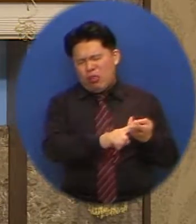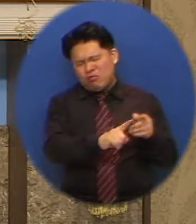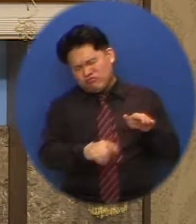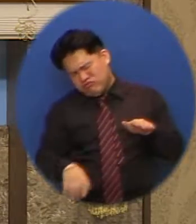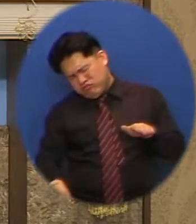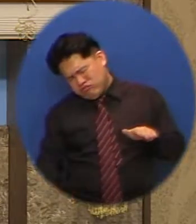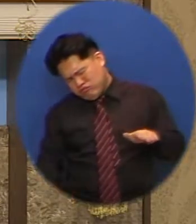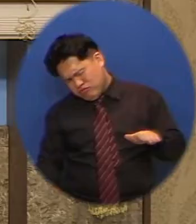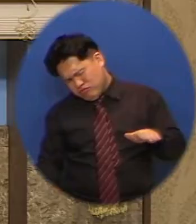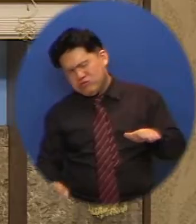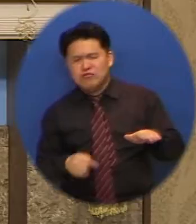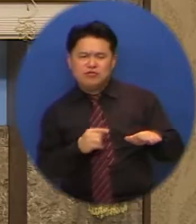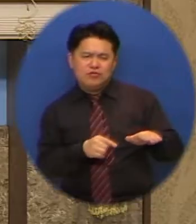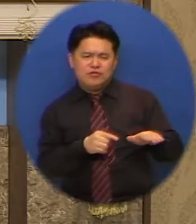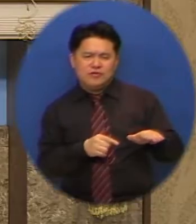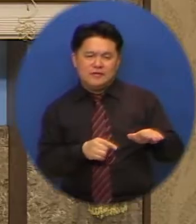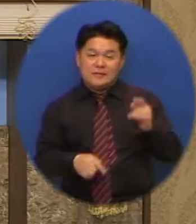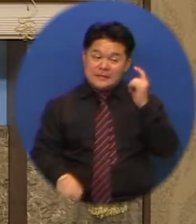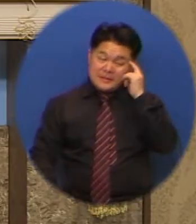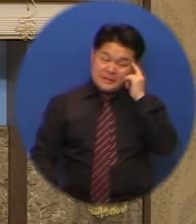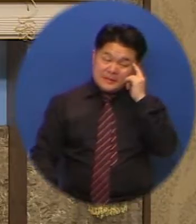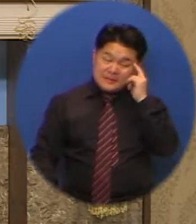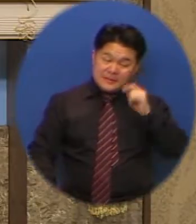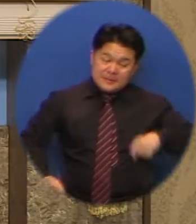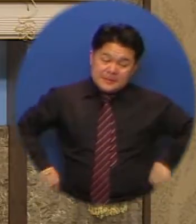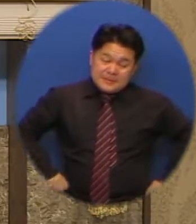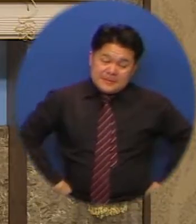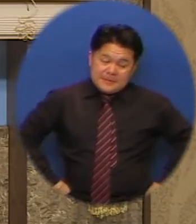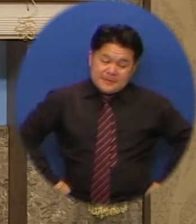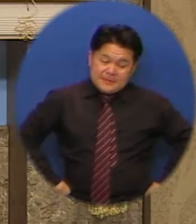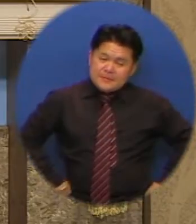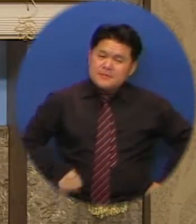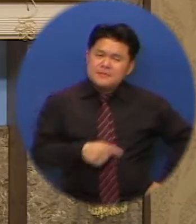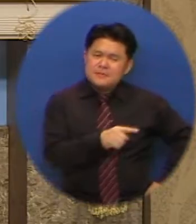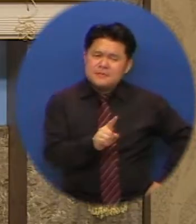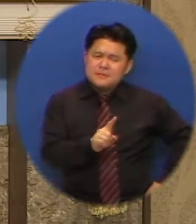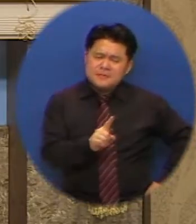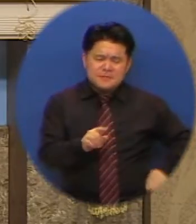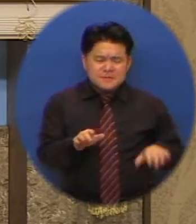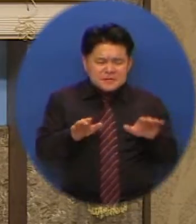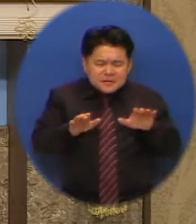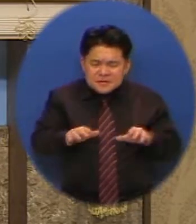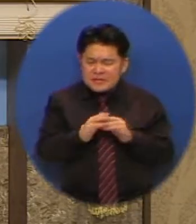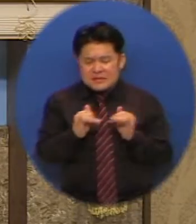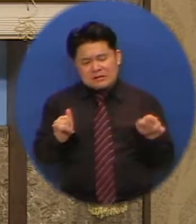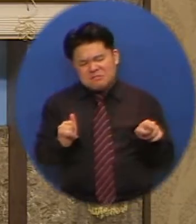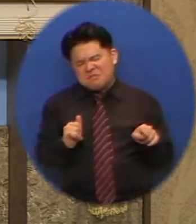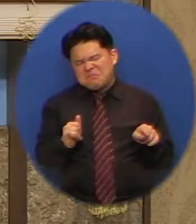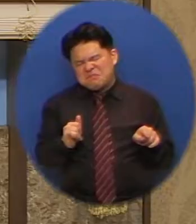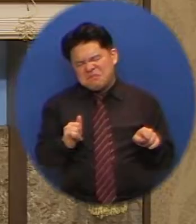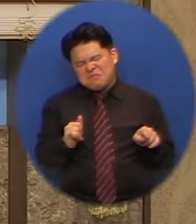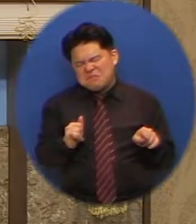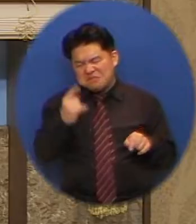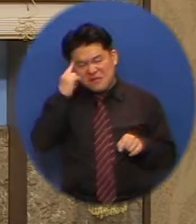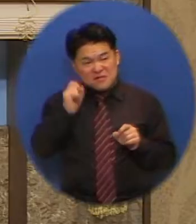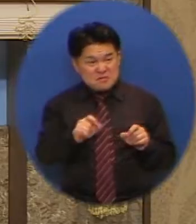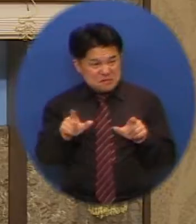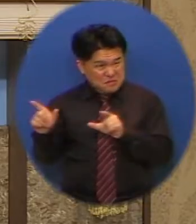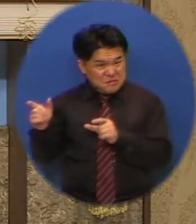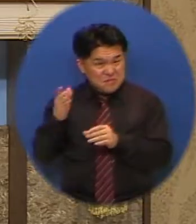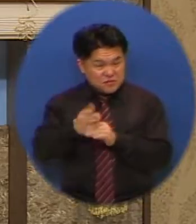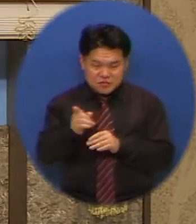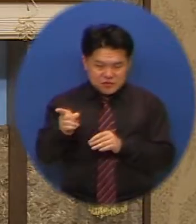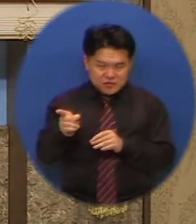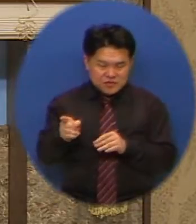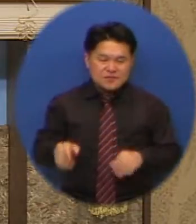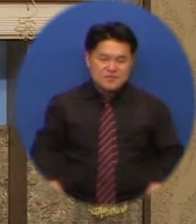그런 경향이 있었다. 그래서 그 위상이 많이 좀 낮아지고 있다 이런 생각을